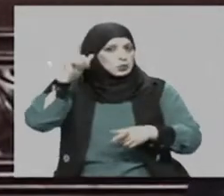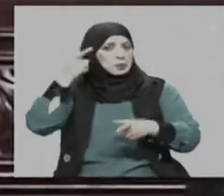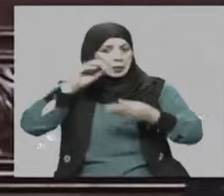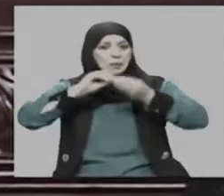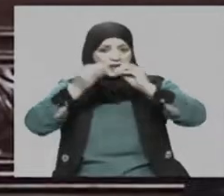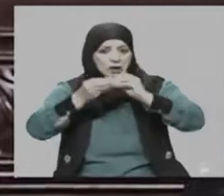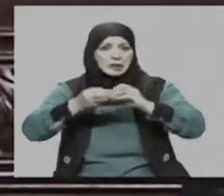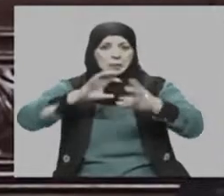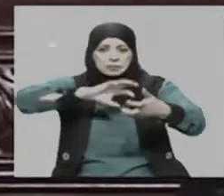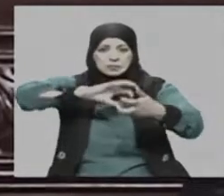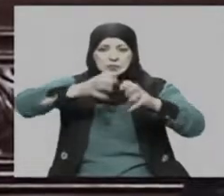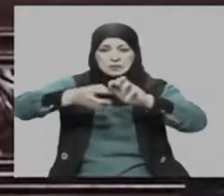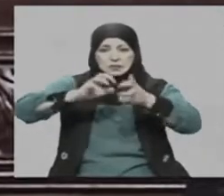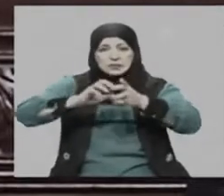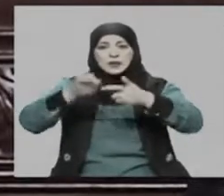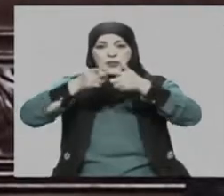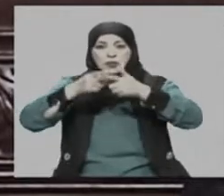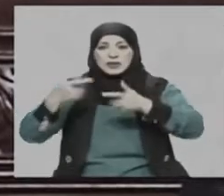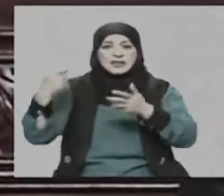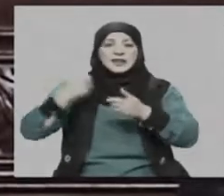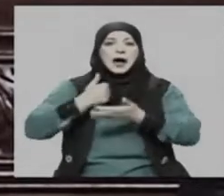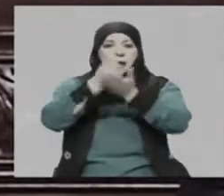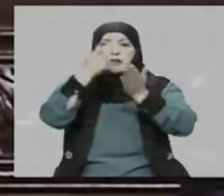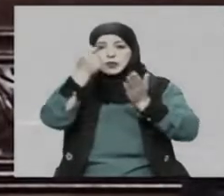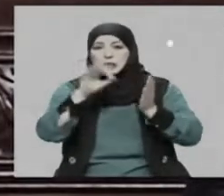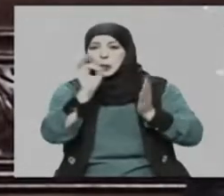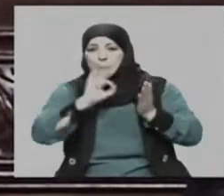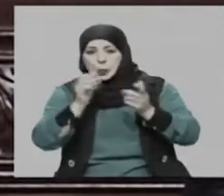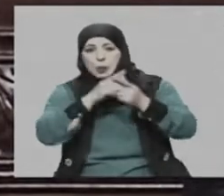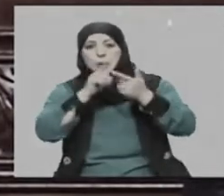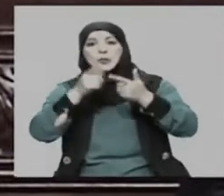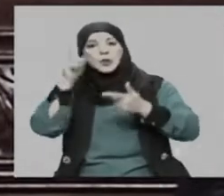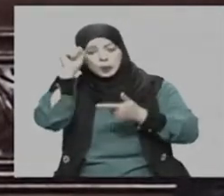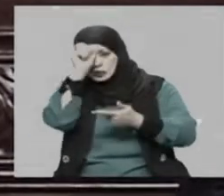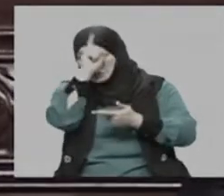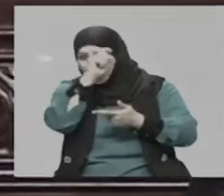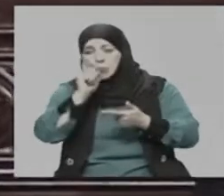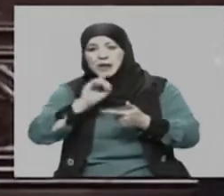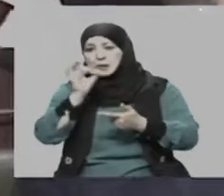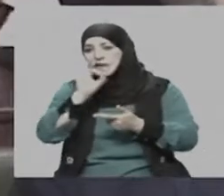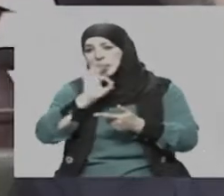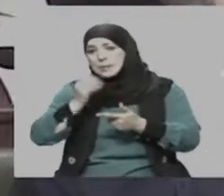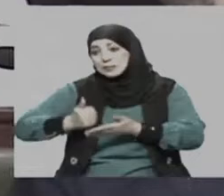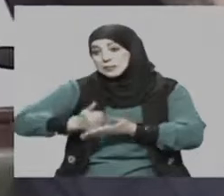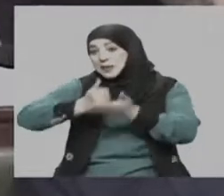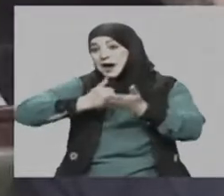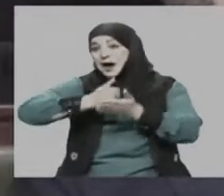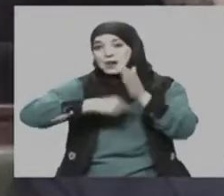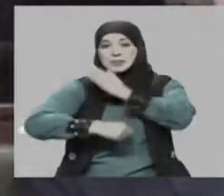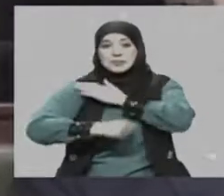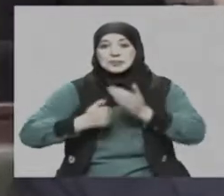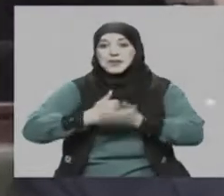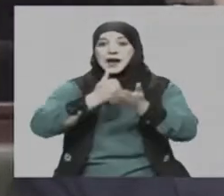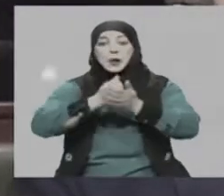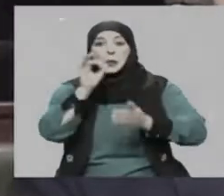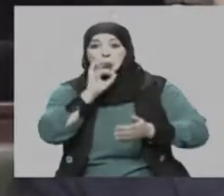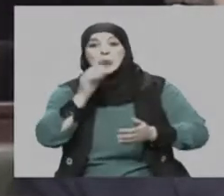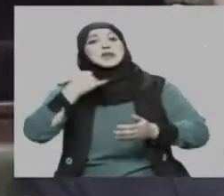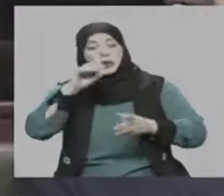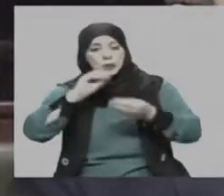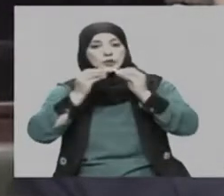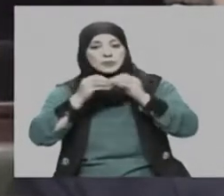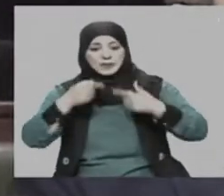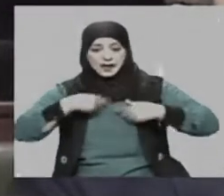بالتعقيدات وبالتمويل اللي ما تلقاش وبالصعوبات كان ما فماش شكون وراك. ما هو السهل هذا عشت وانا